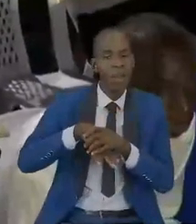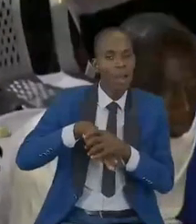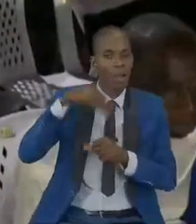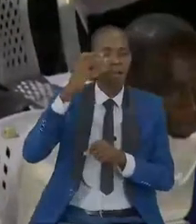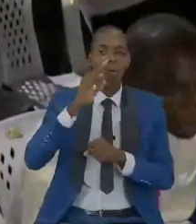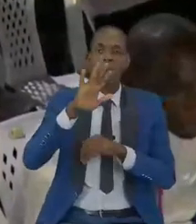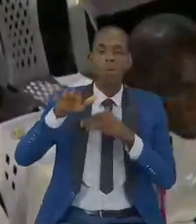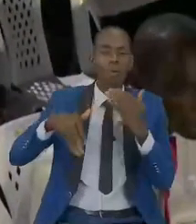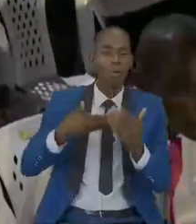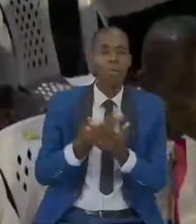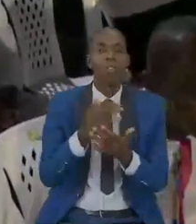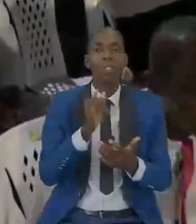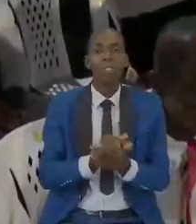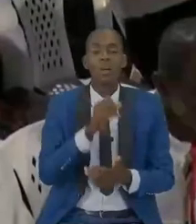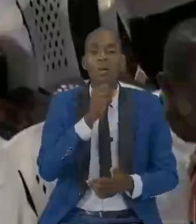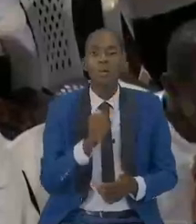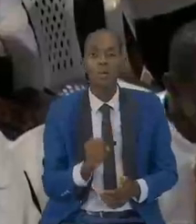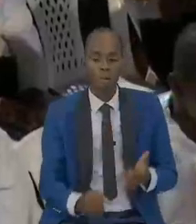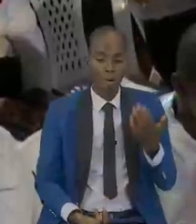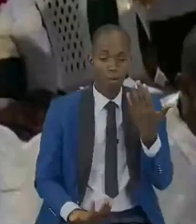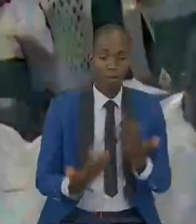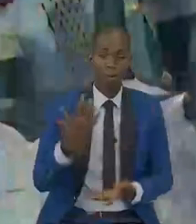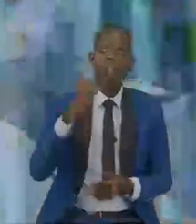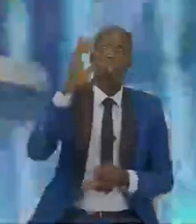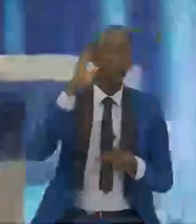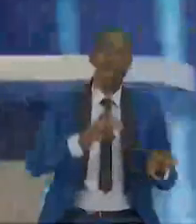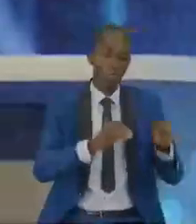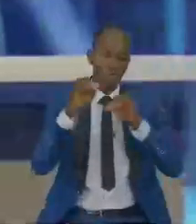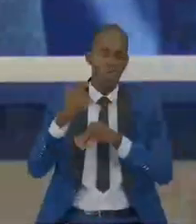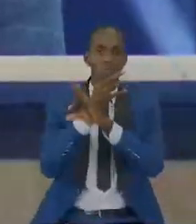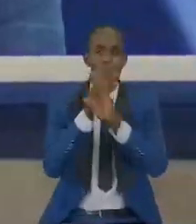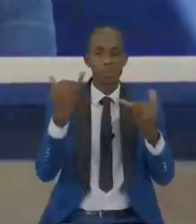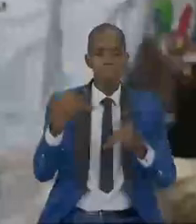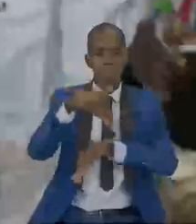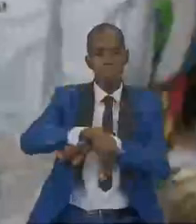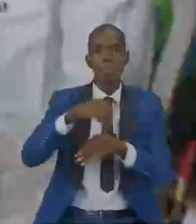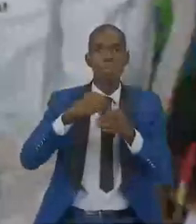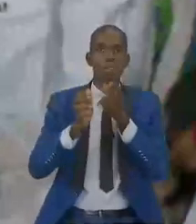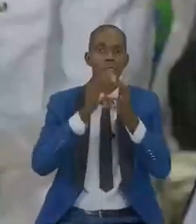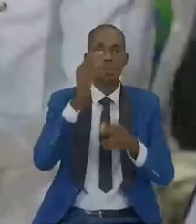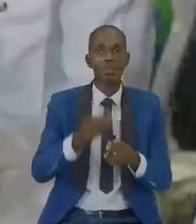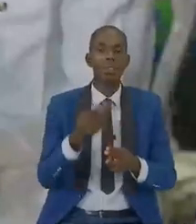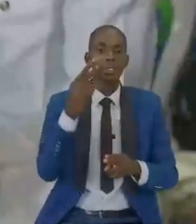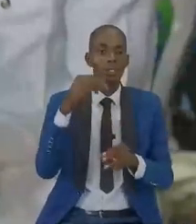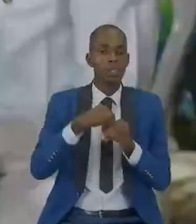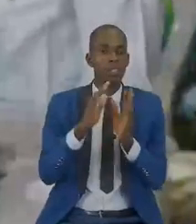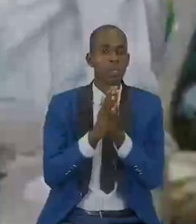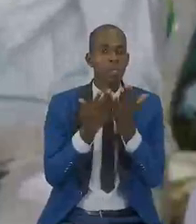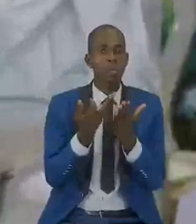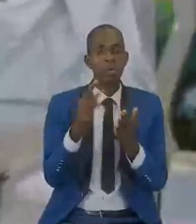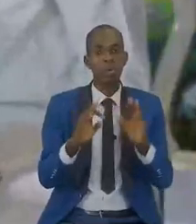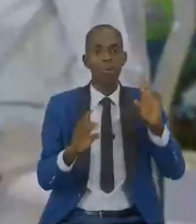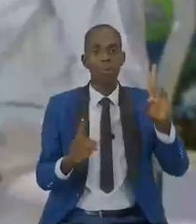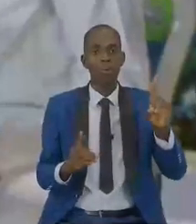sauver. Jésus va te délivrer de cette ancienne fournaise. Il va t'affranchir ce soir au